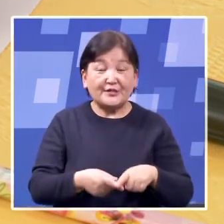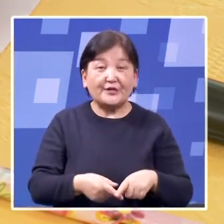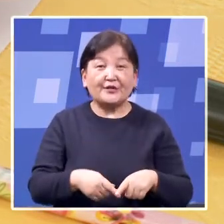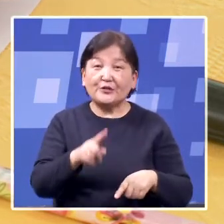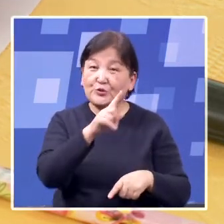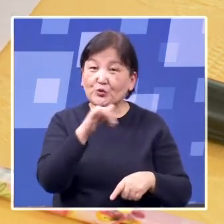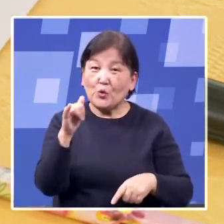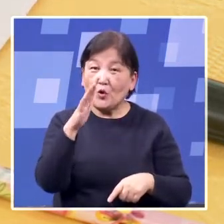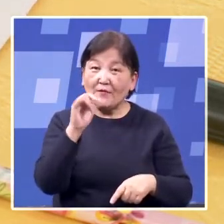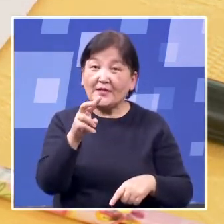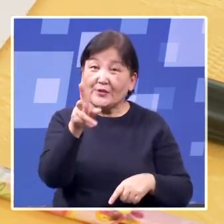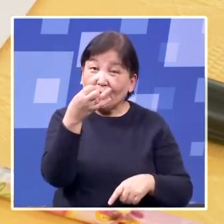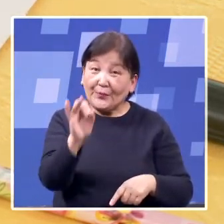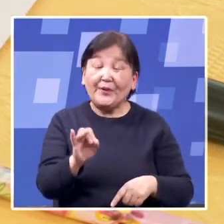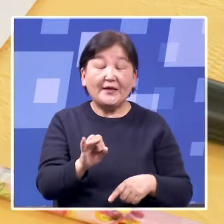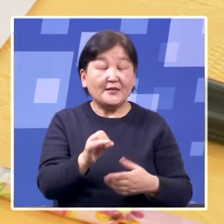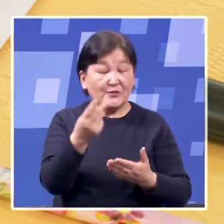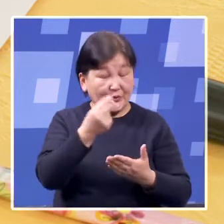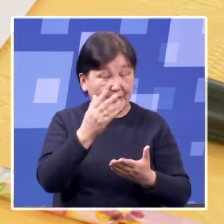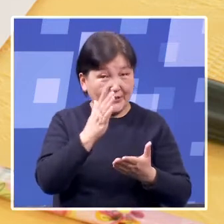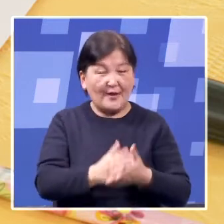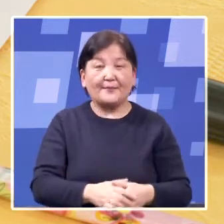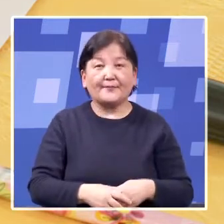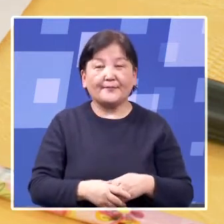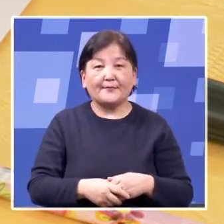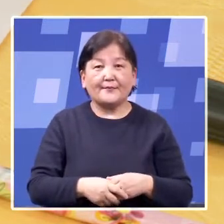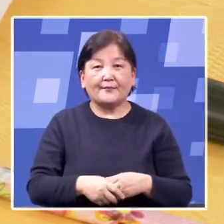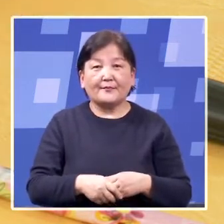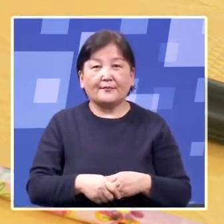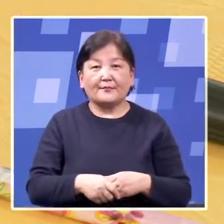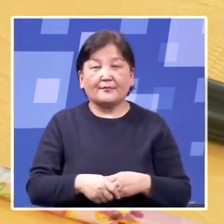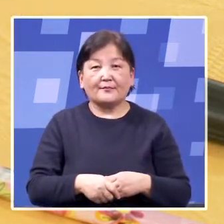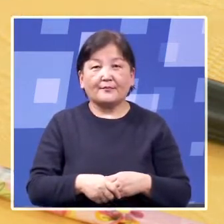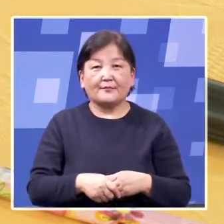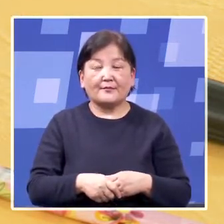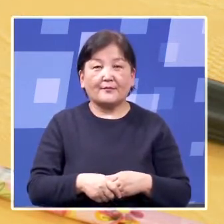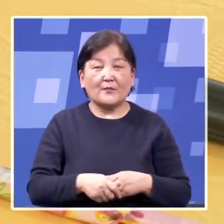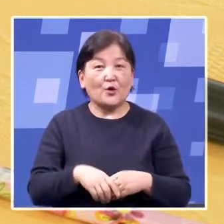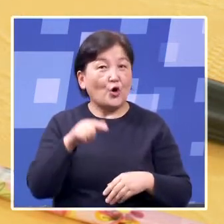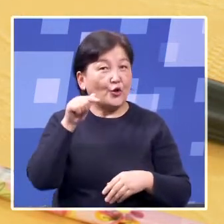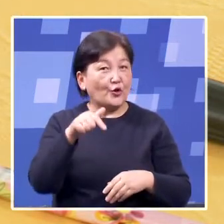дугуй. За, одоо цаасаа бүгдээрээ хөндлөн